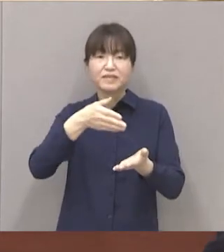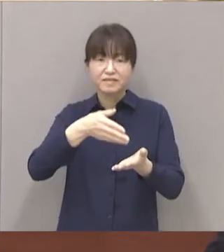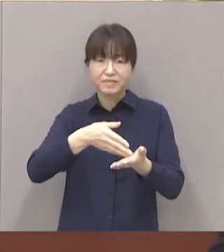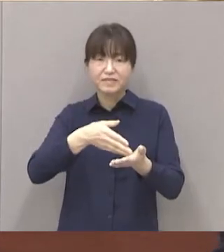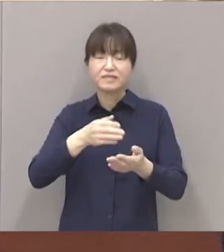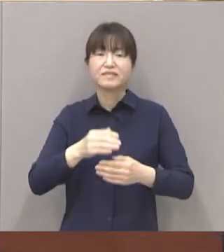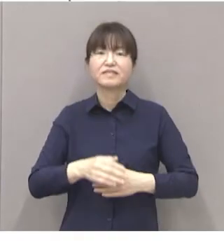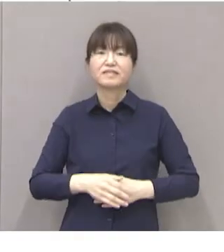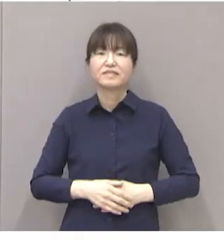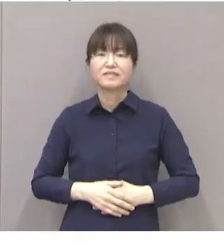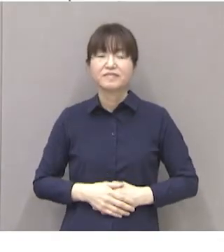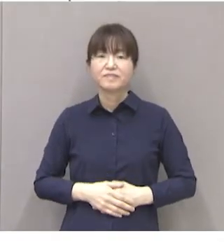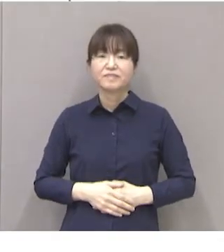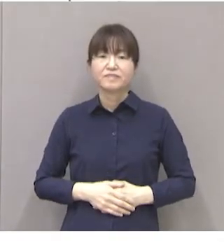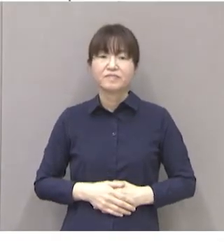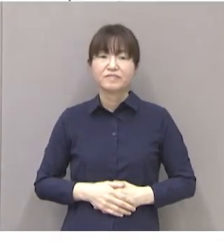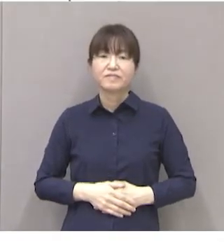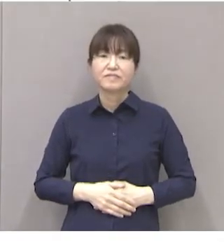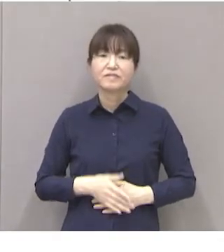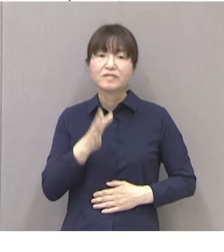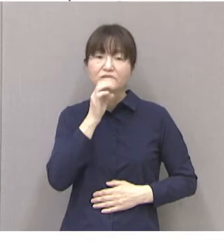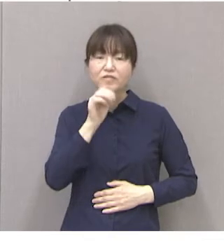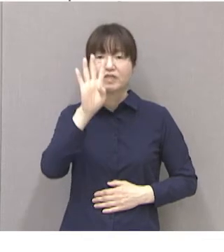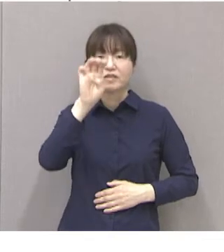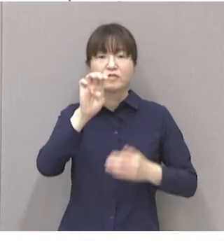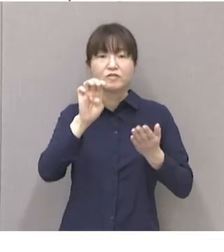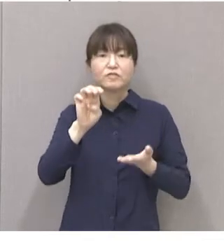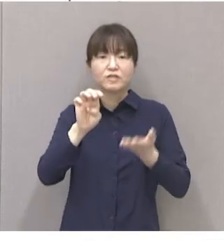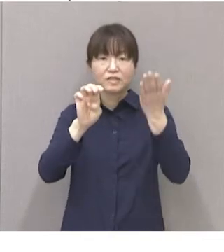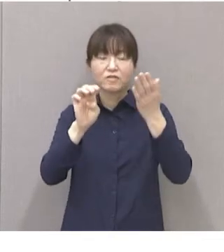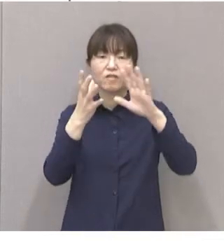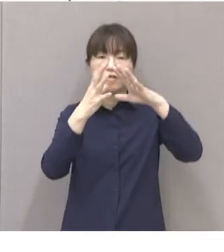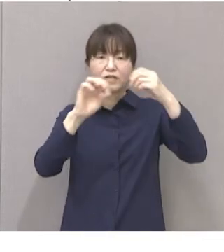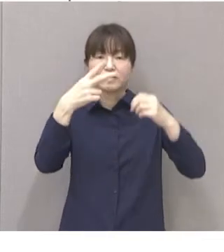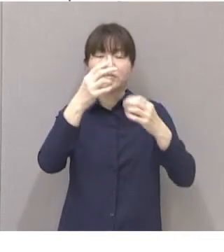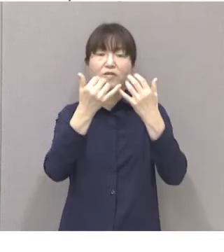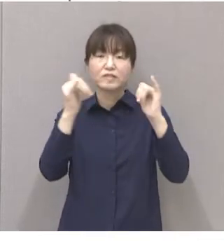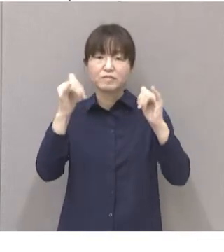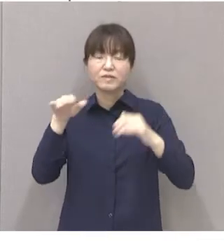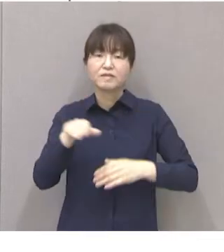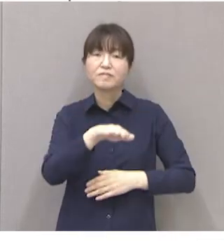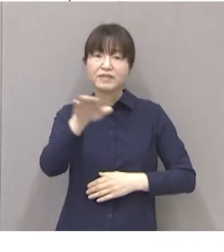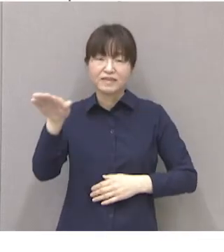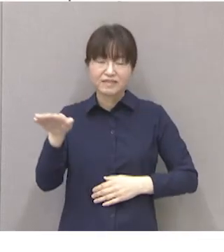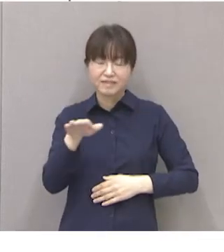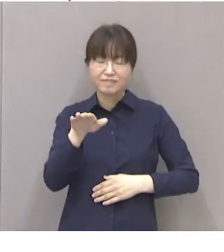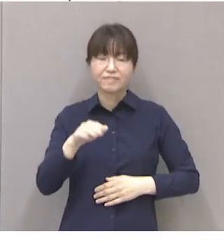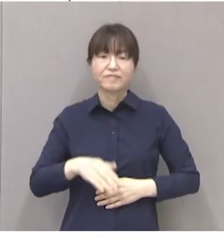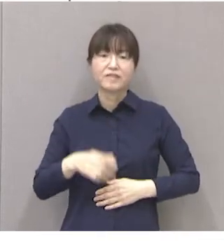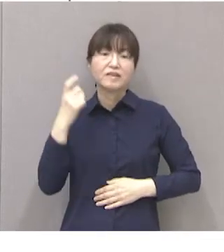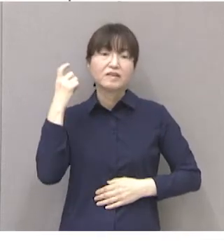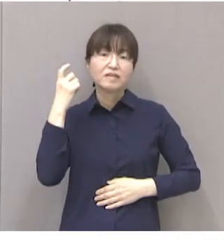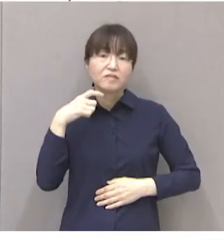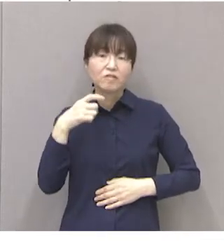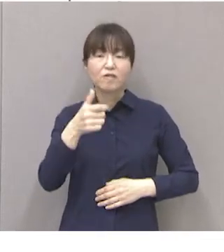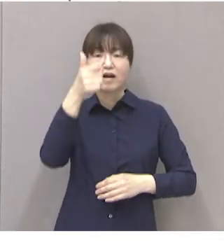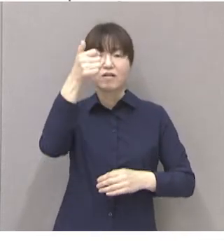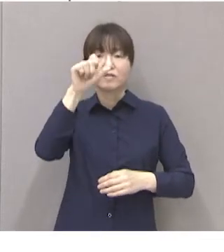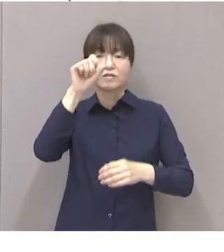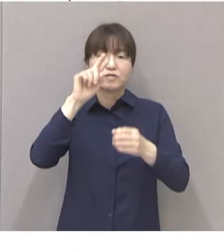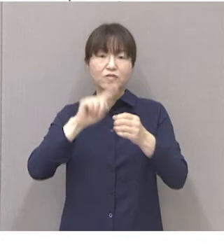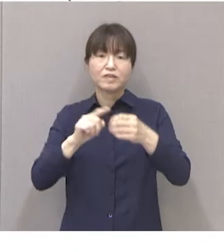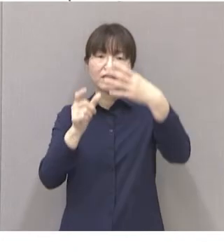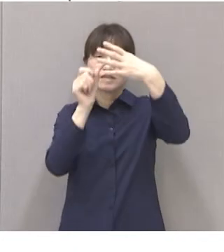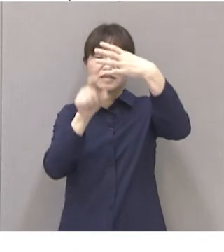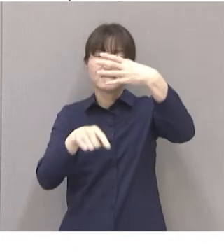たいと思います東対象者はまず40歳以上の出雲市民の方になります8生年月日で言います昭和55年